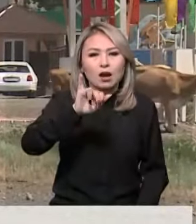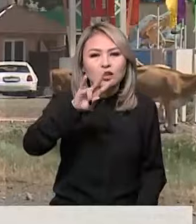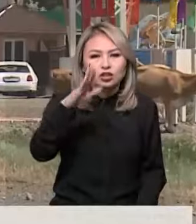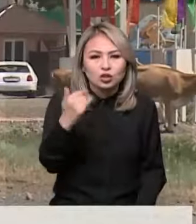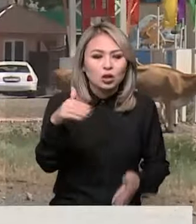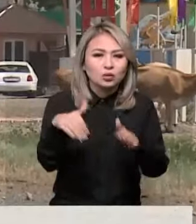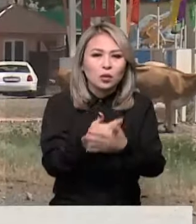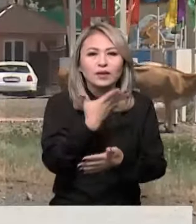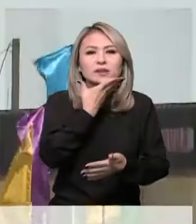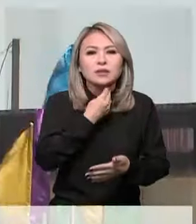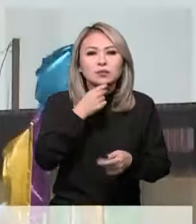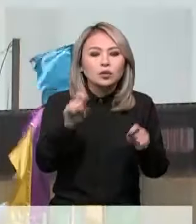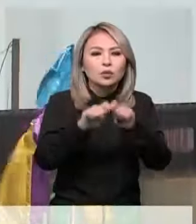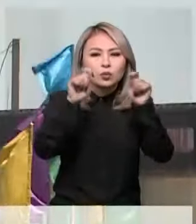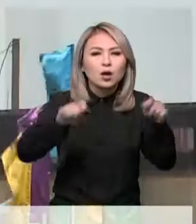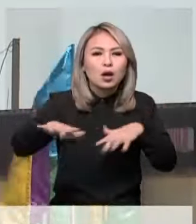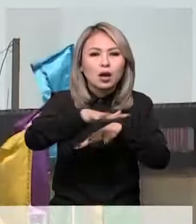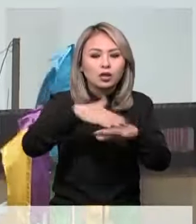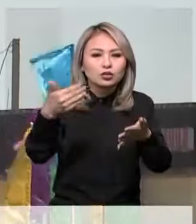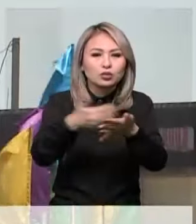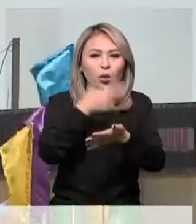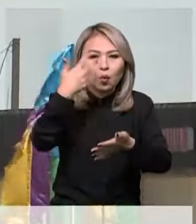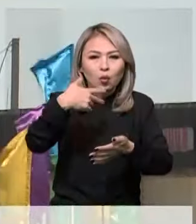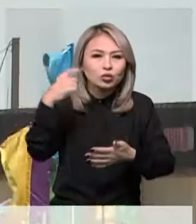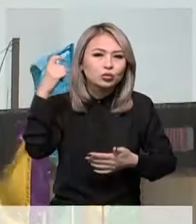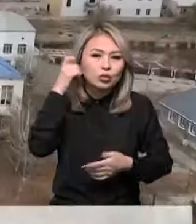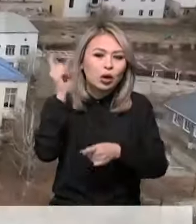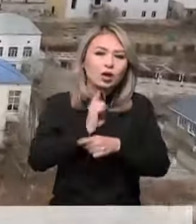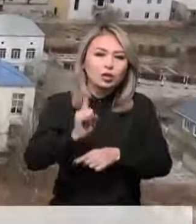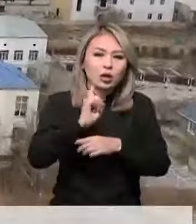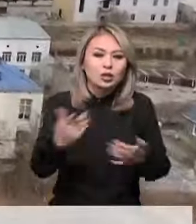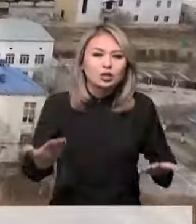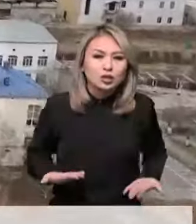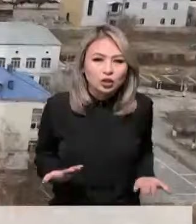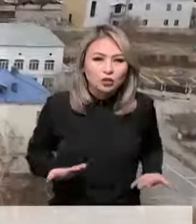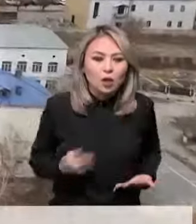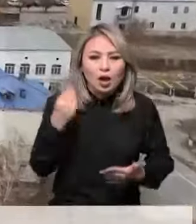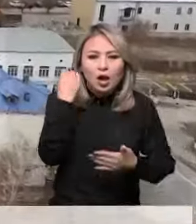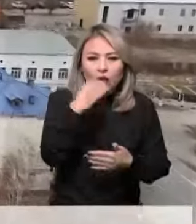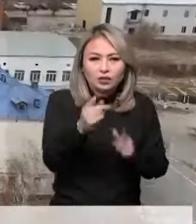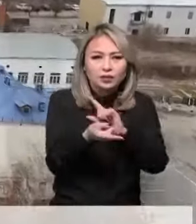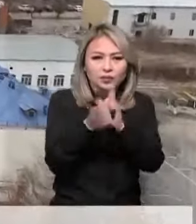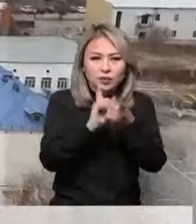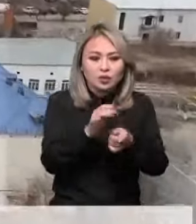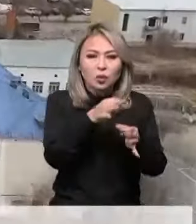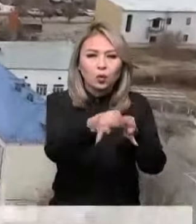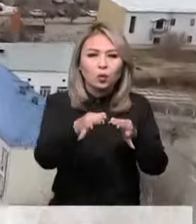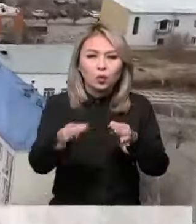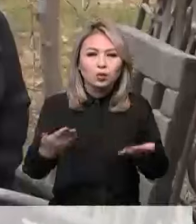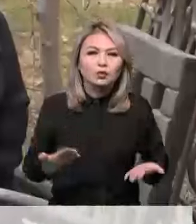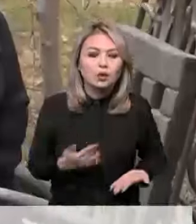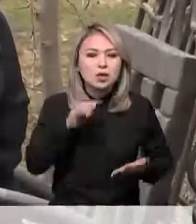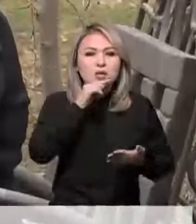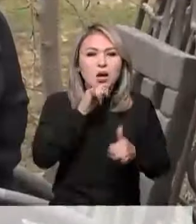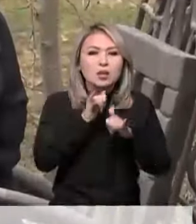Семей аудандарының құрылуы болды. Халық осы жаңалықты 30 жыл бойы күтті. Бұл шешім тұрғындардың өмір сүру сапасына ғана емес, өңірдің